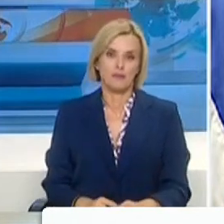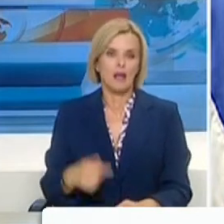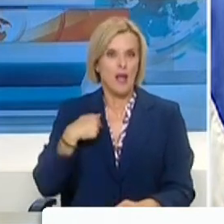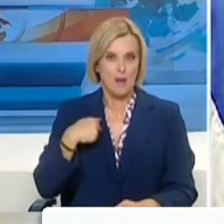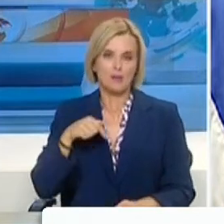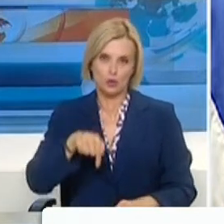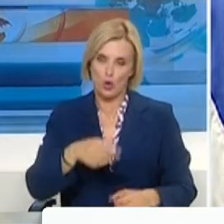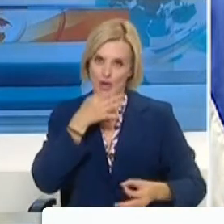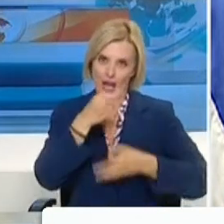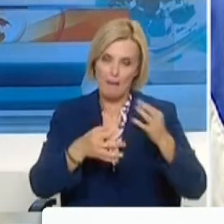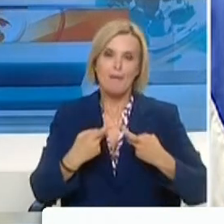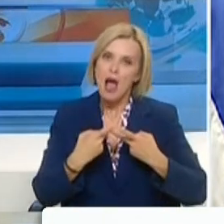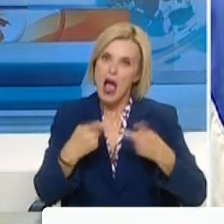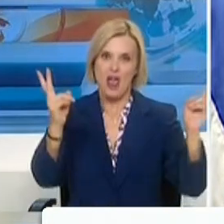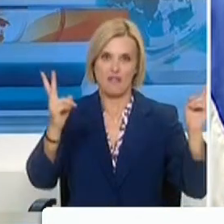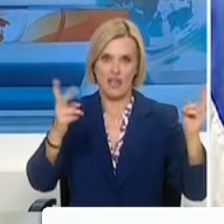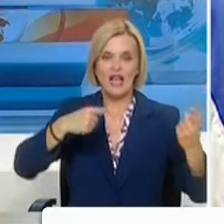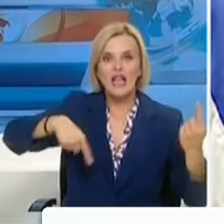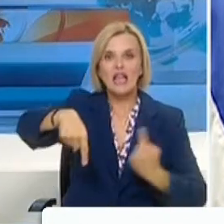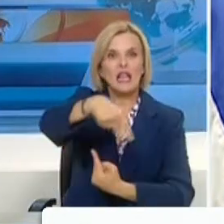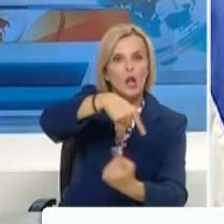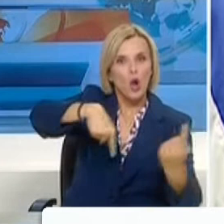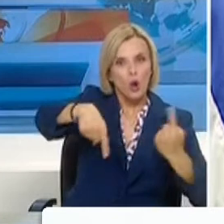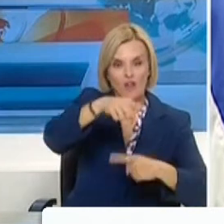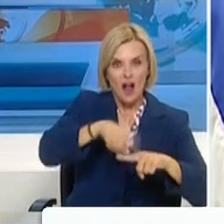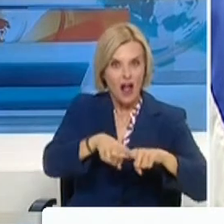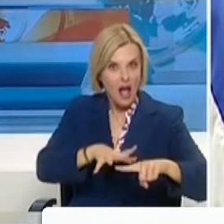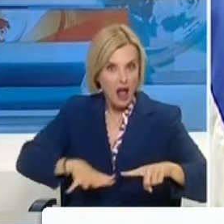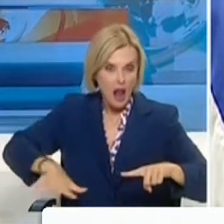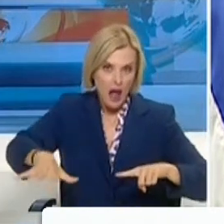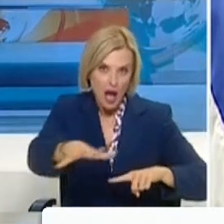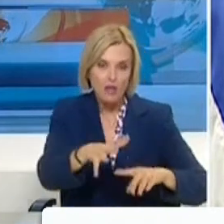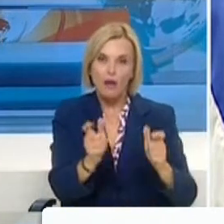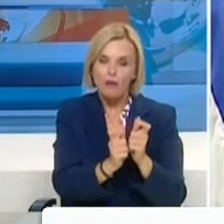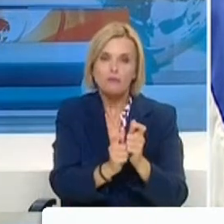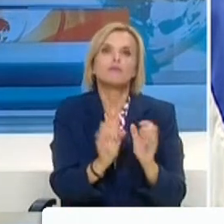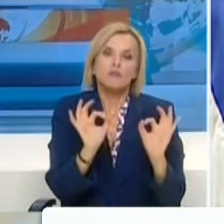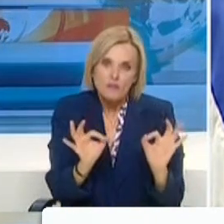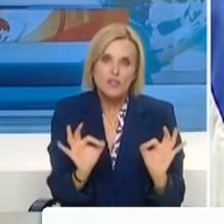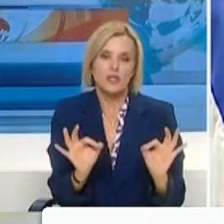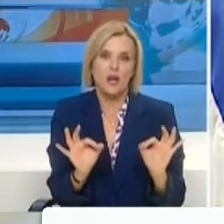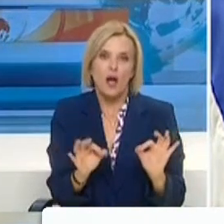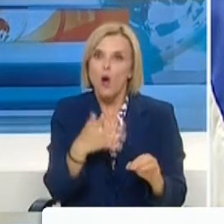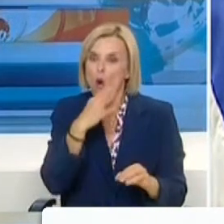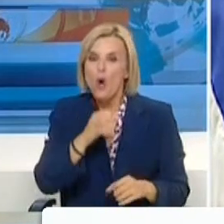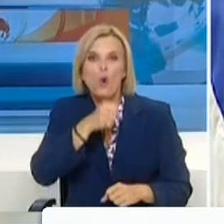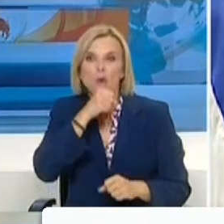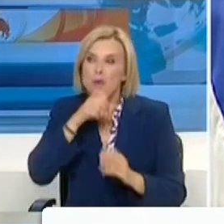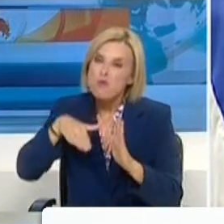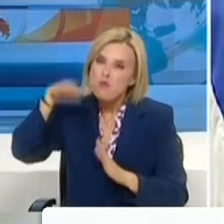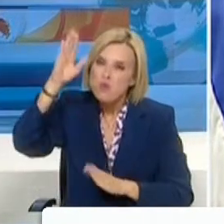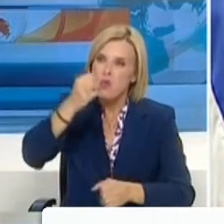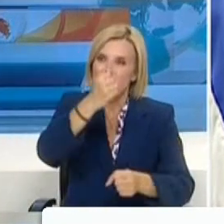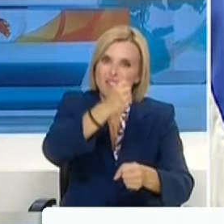συγκοινωνίες και κατά το δυνατόν ένα μακρύτερο ταξίδι είναι και αυτός ακριβώς. Κάποιοι άνθρωποι ηλικιωμένοι που